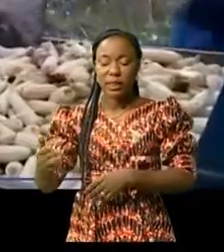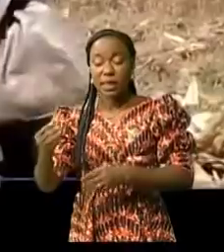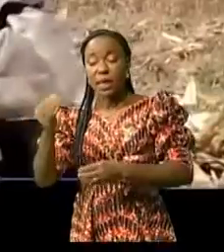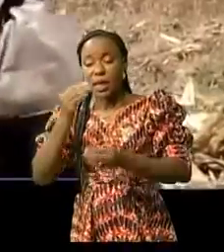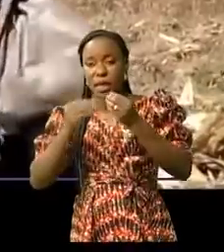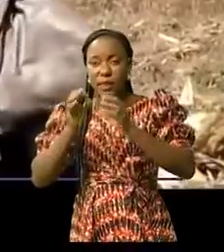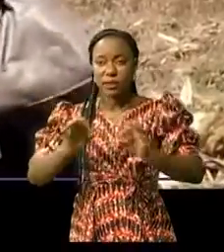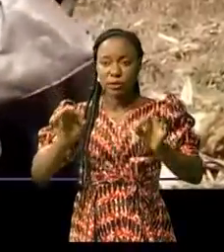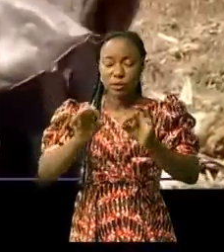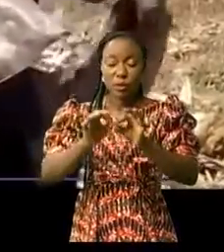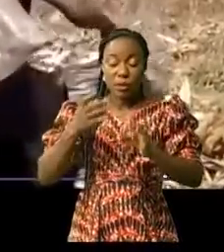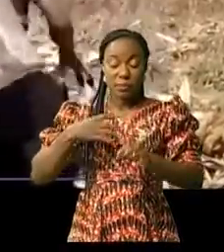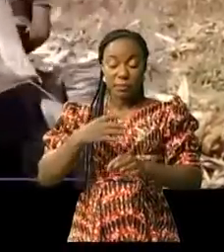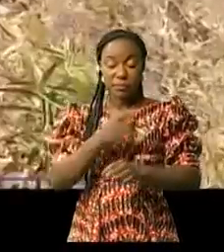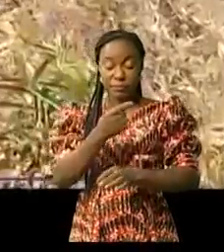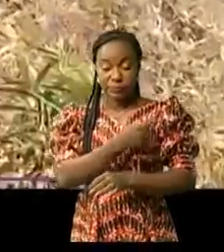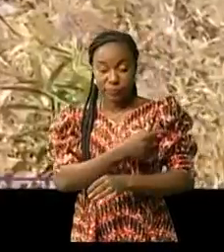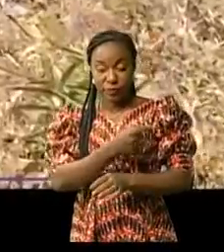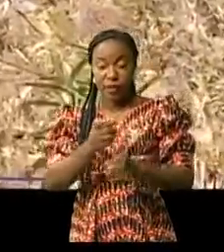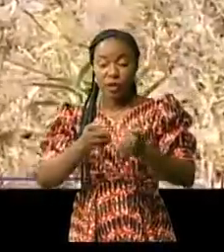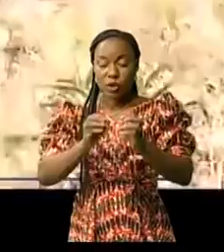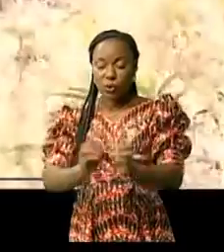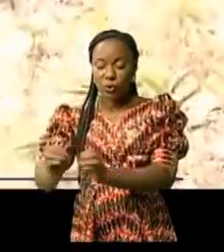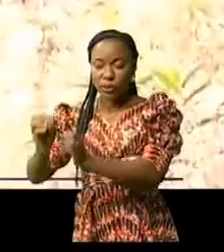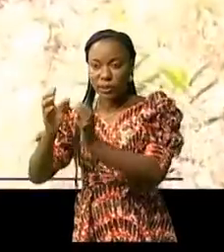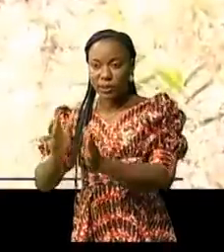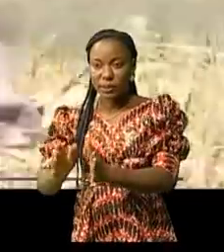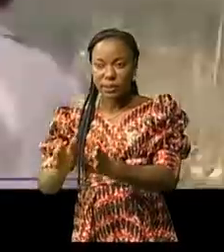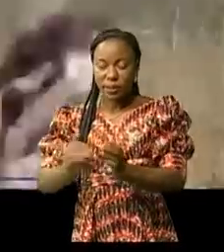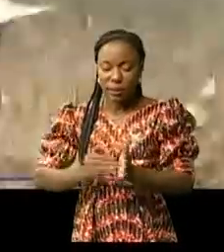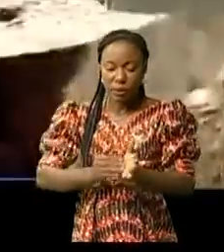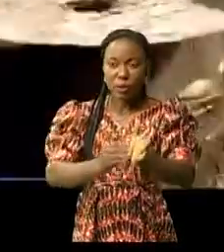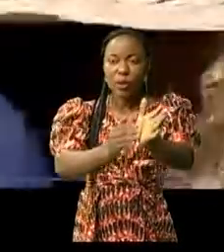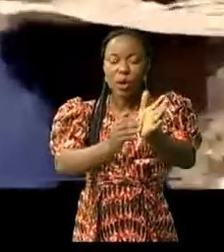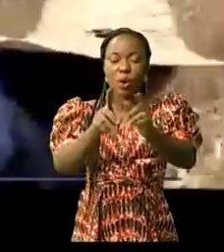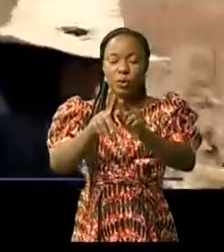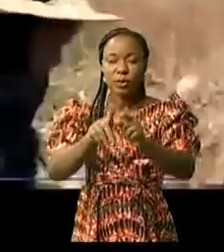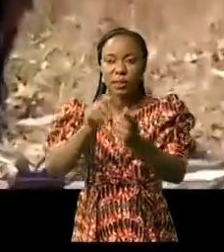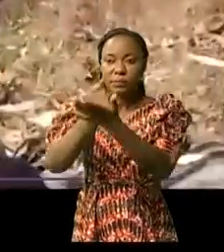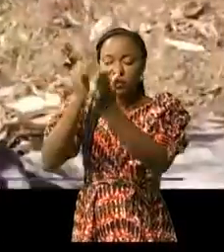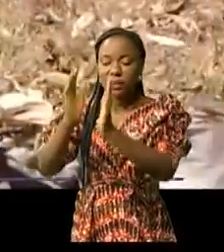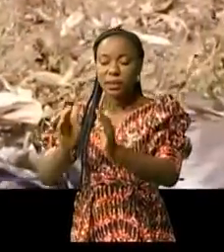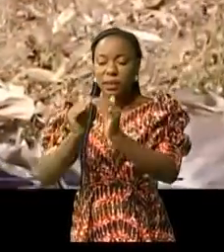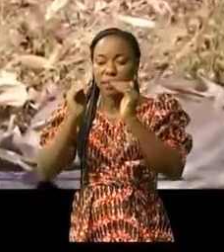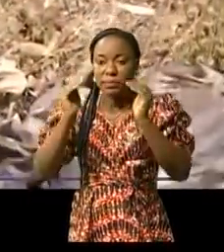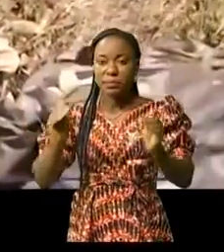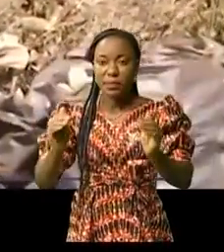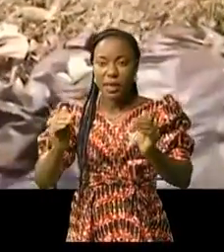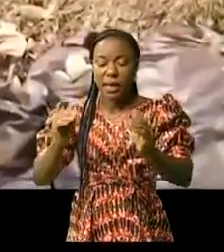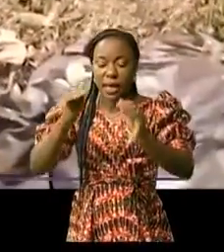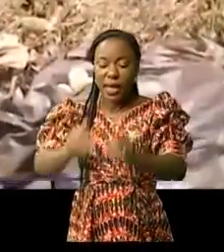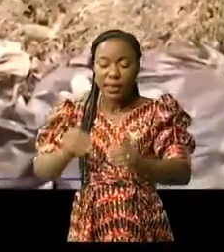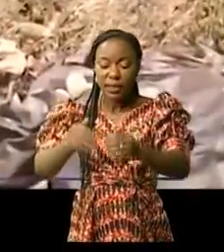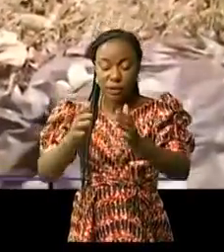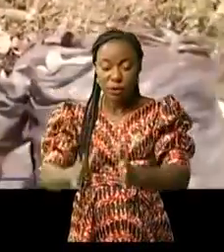madame dit diane bedu montbard coordonnatrice nationale d'écopage elle est ambassadrice de la paix agricole lève les tons